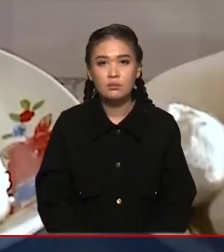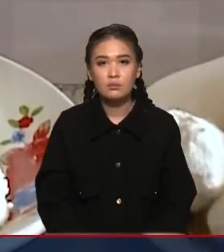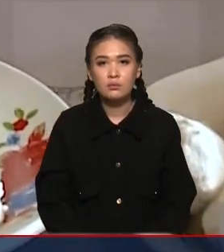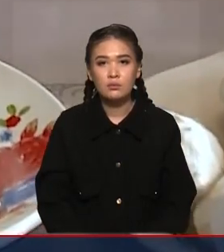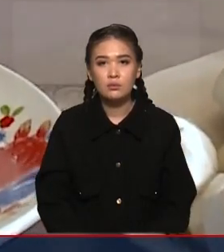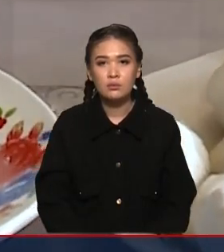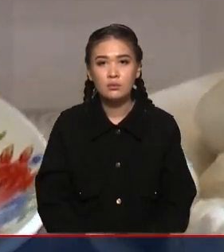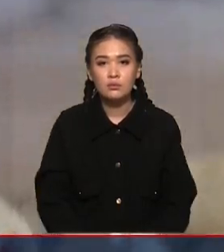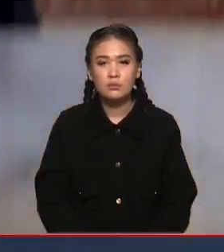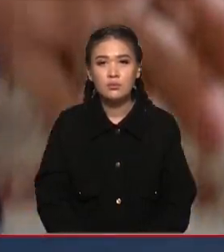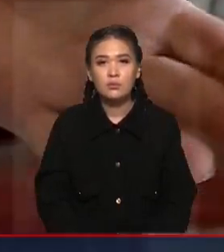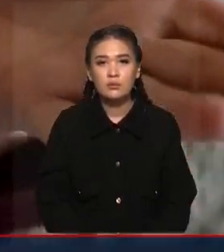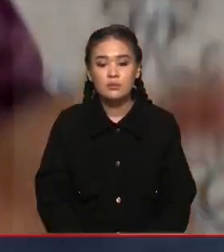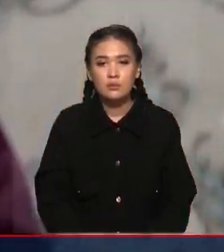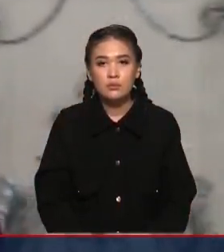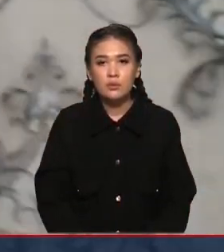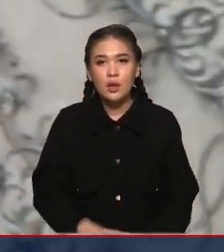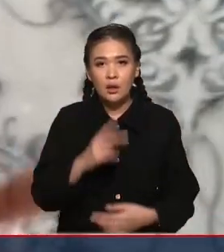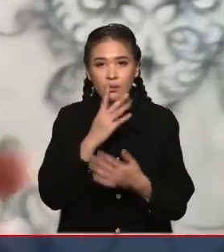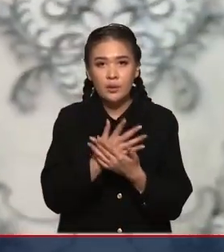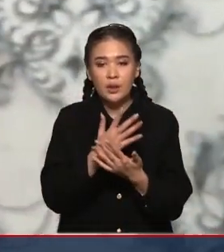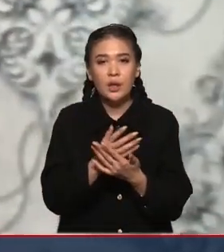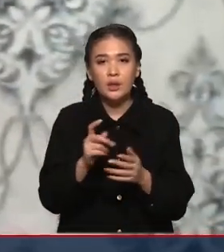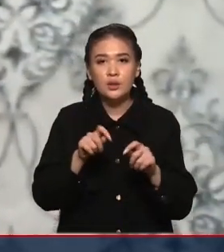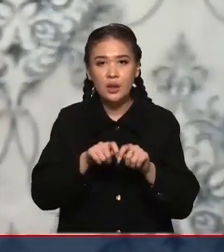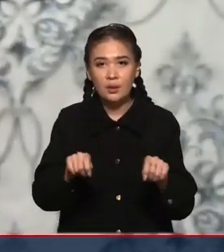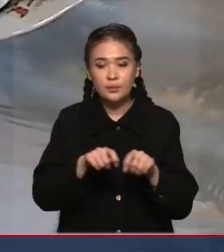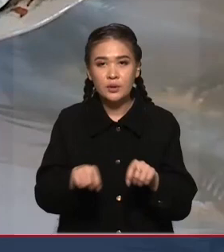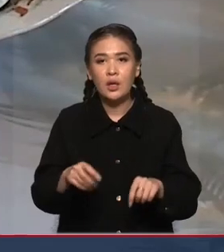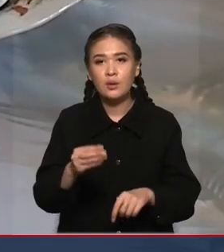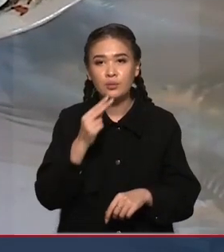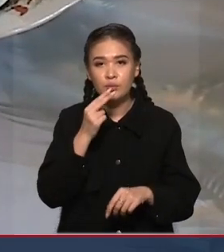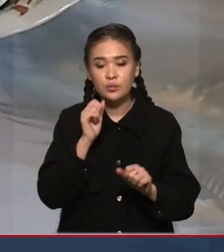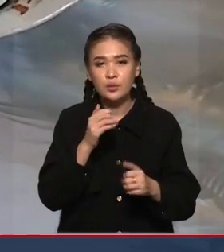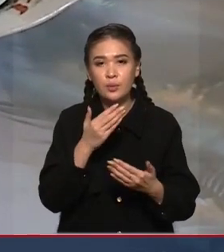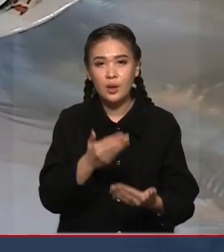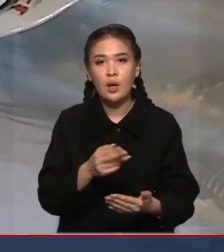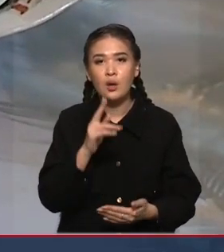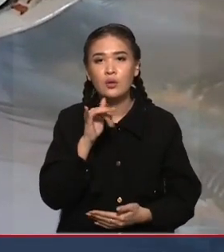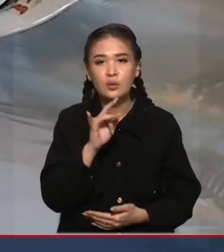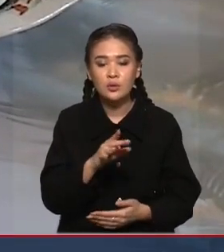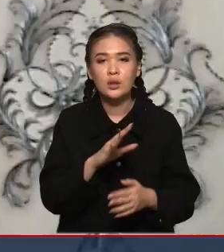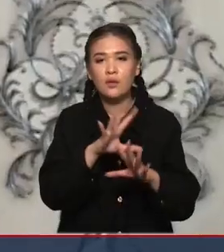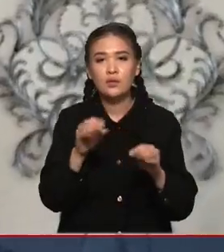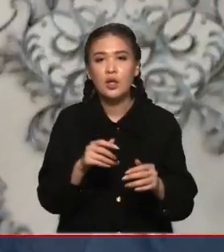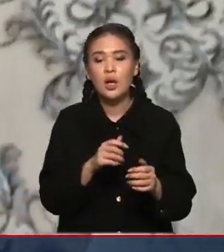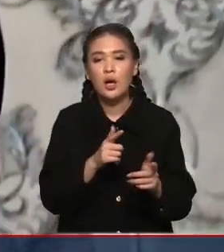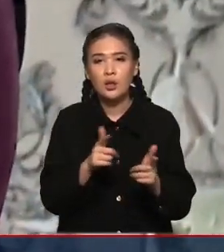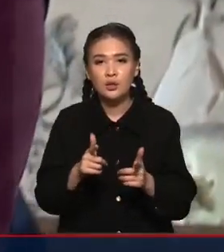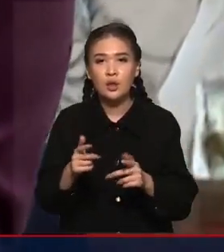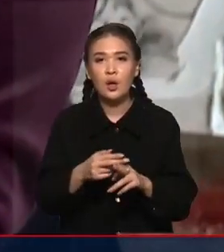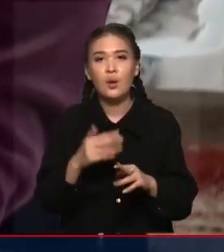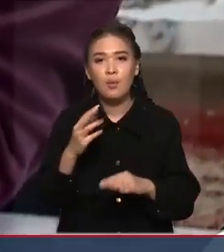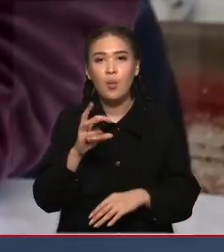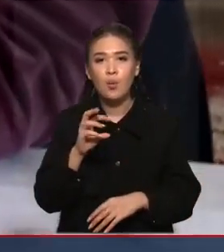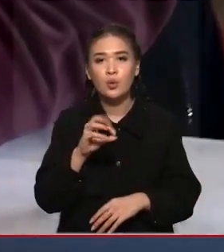Мына біздің енді сиырымыздан шыққан өнімдер. Ауыз теңіздер бәріңіз. Құртмайын әзірлеп, қысқамын жасап жүрген Ағжарқын